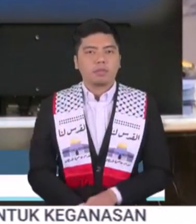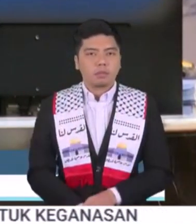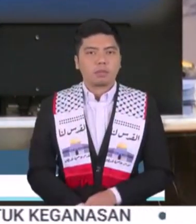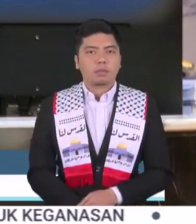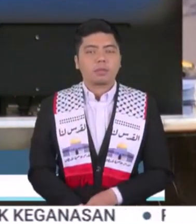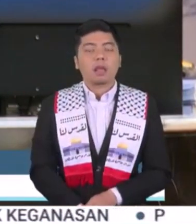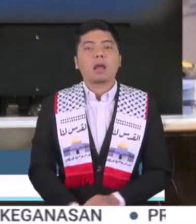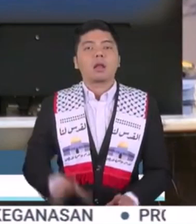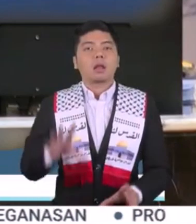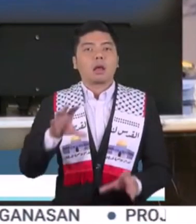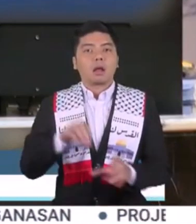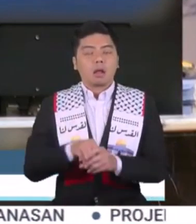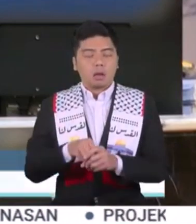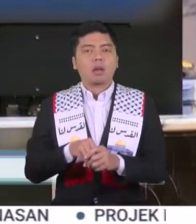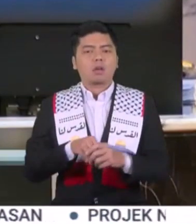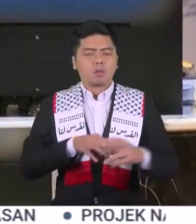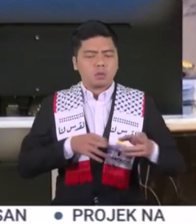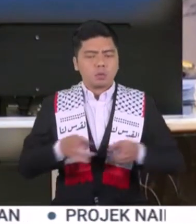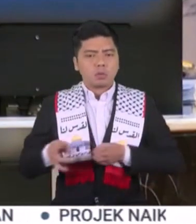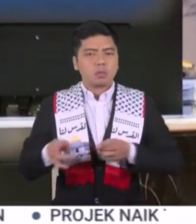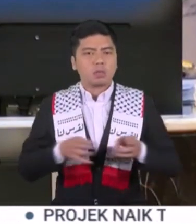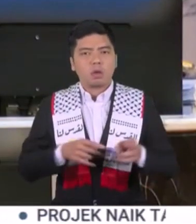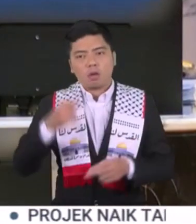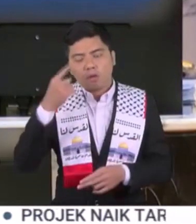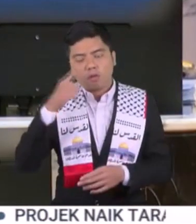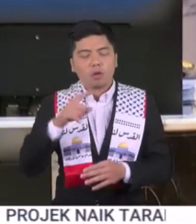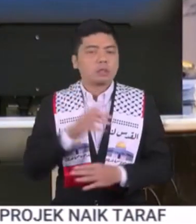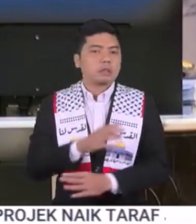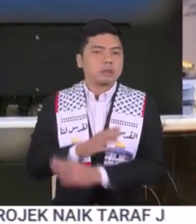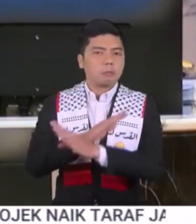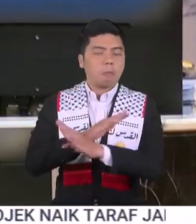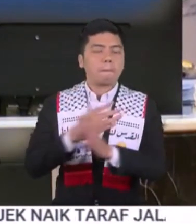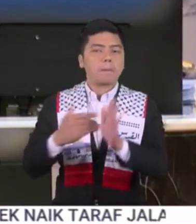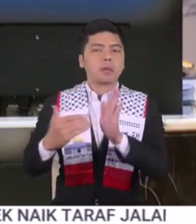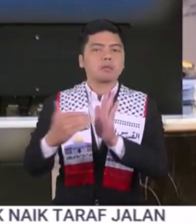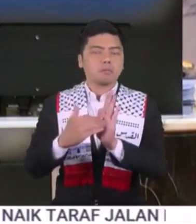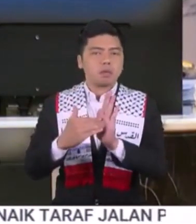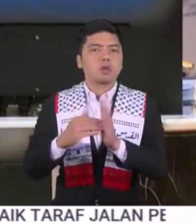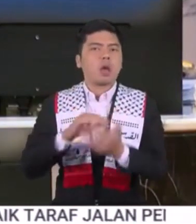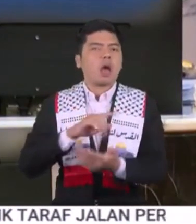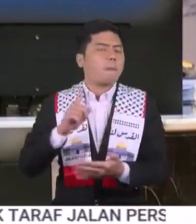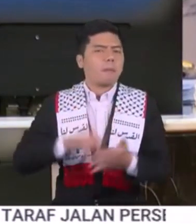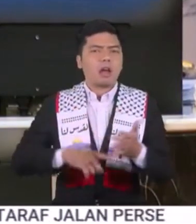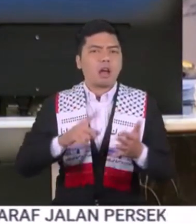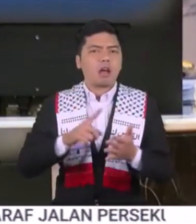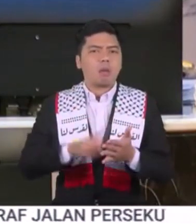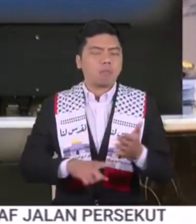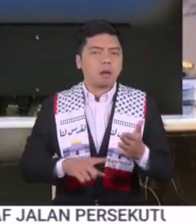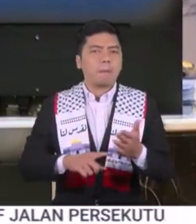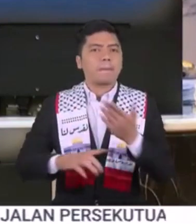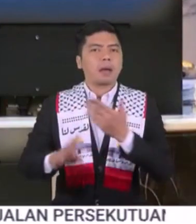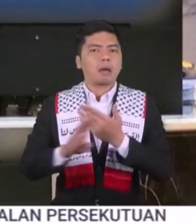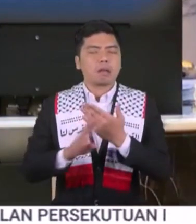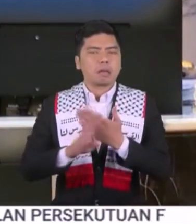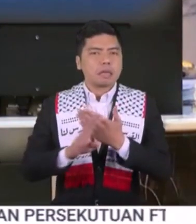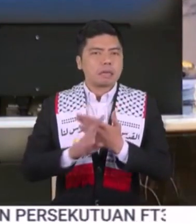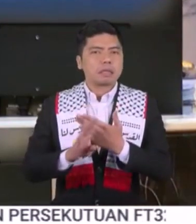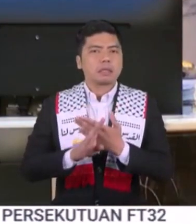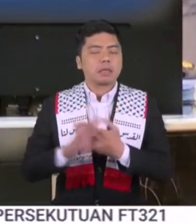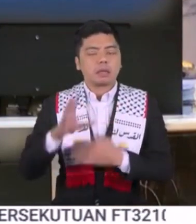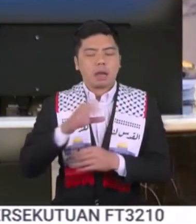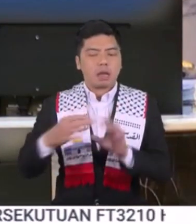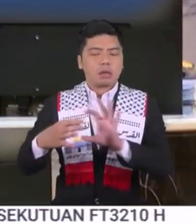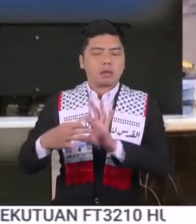dalam usaha memerangi segala bentuk ekstrem dan akan bekerjasama